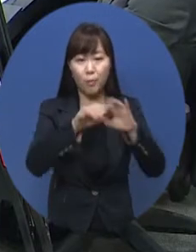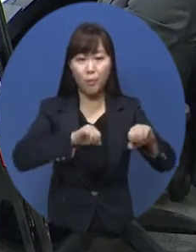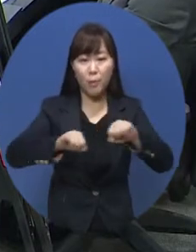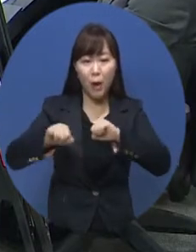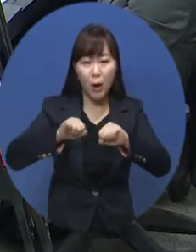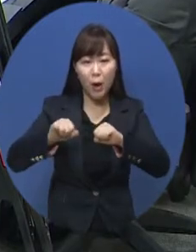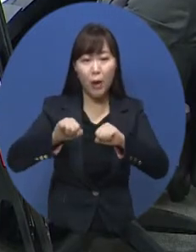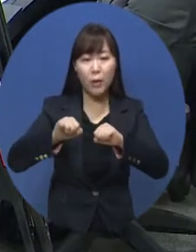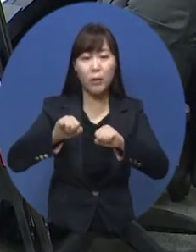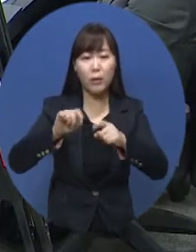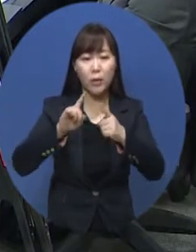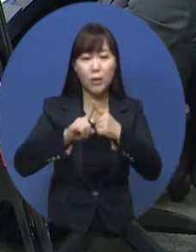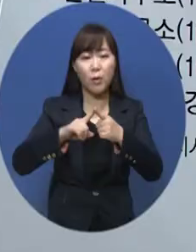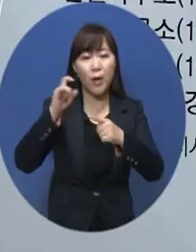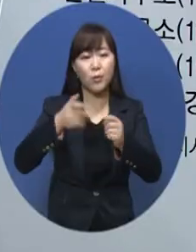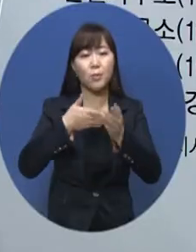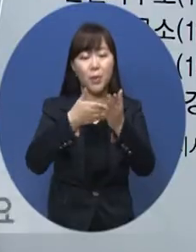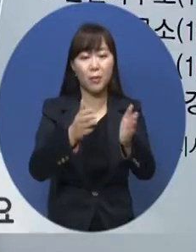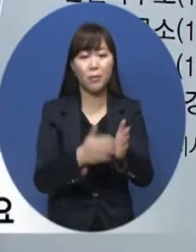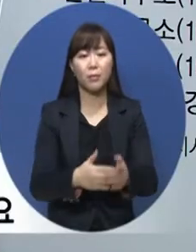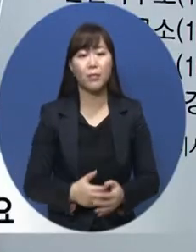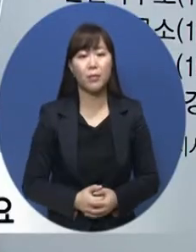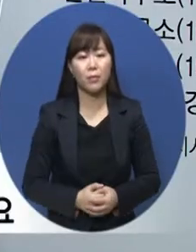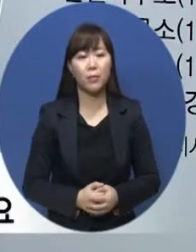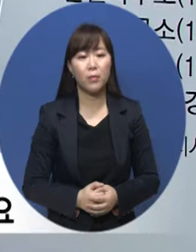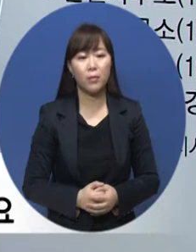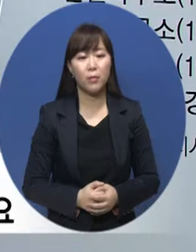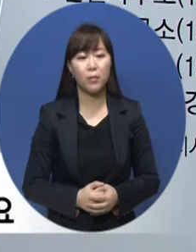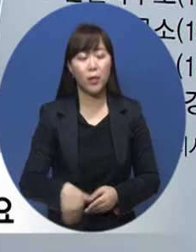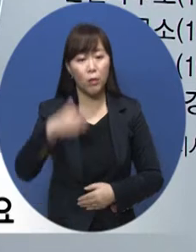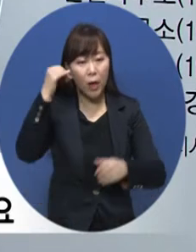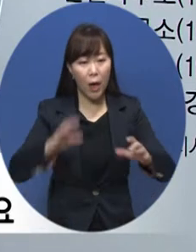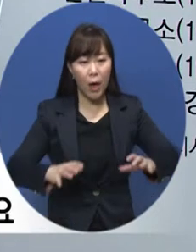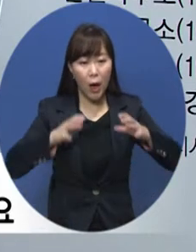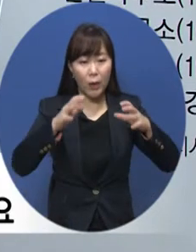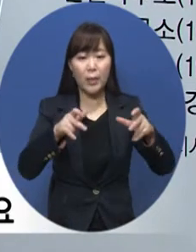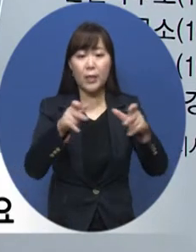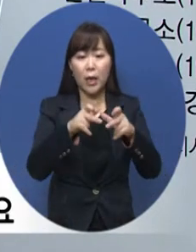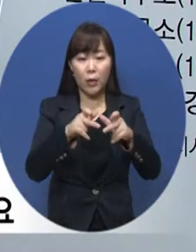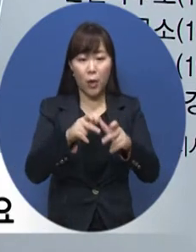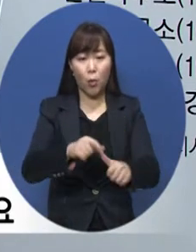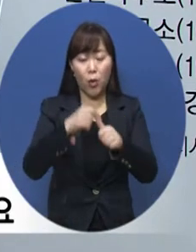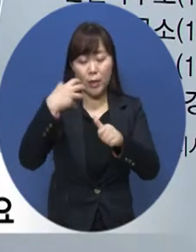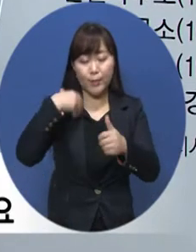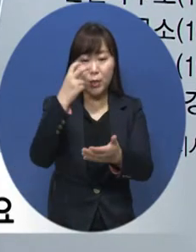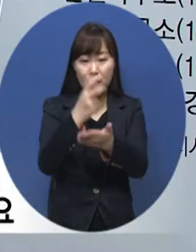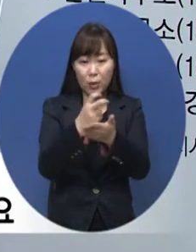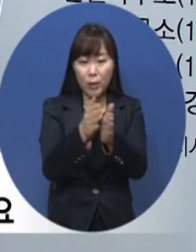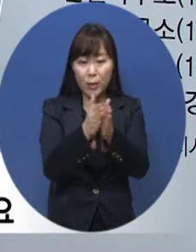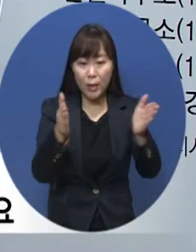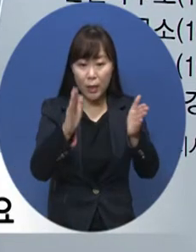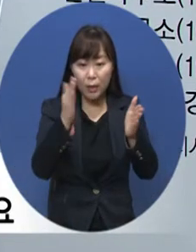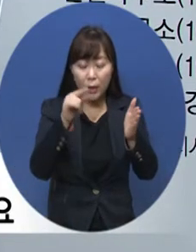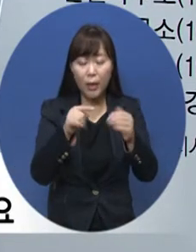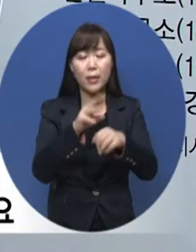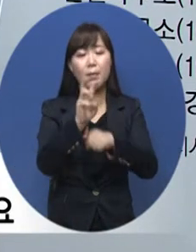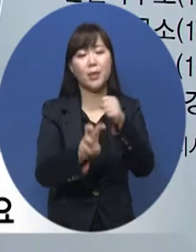나설 것을 강조했습니다. 네, 우리나라의 장애인 의무 고용 제도가 시행된 지가